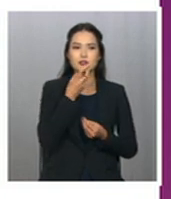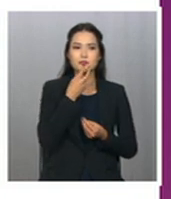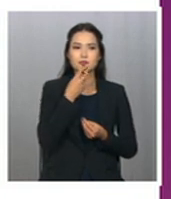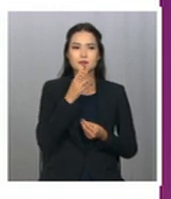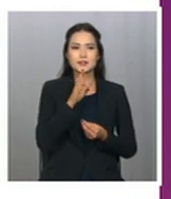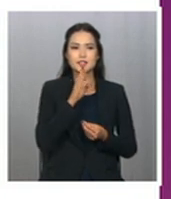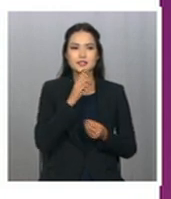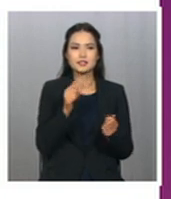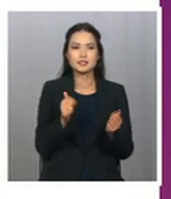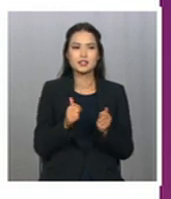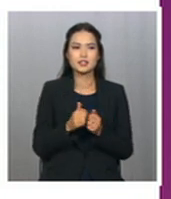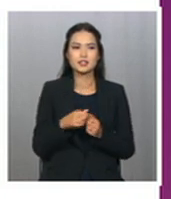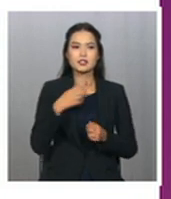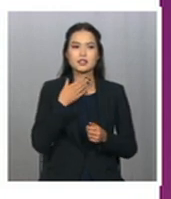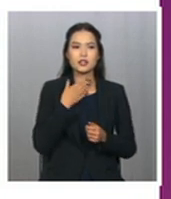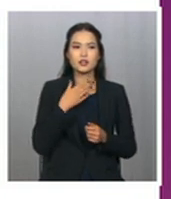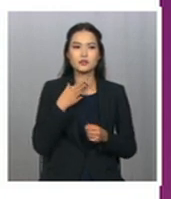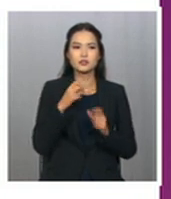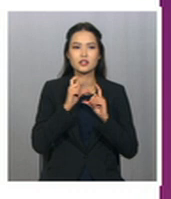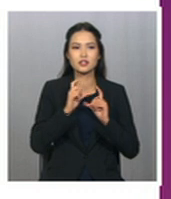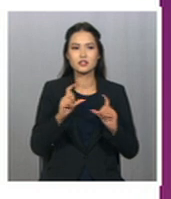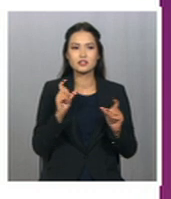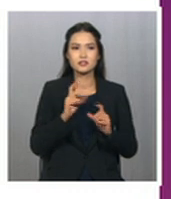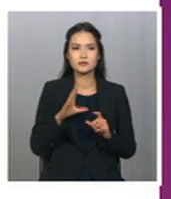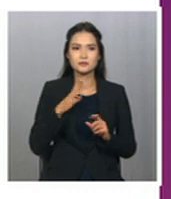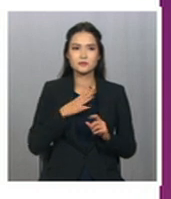қыз-қатындардың дауыстары айқындала берді.